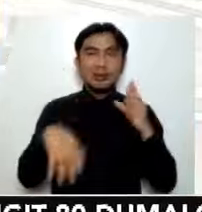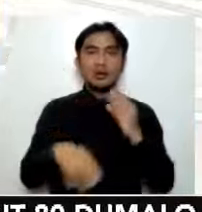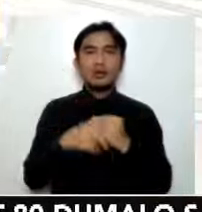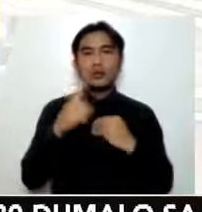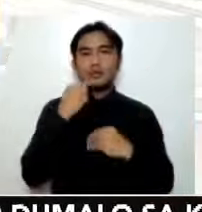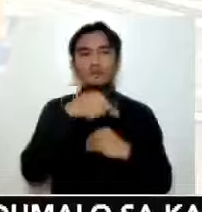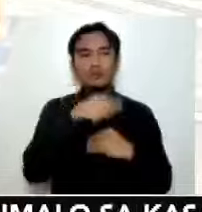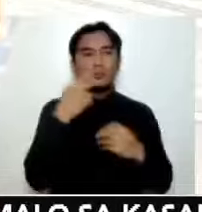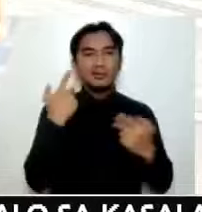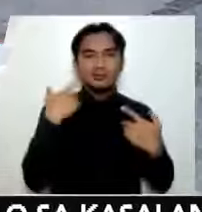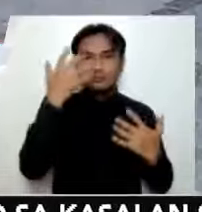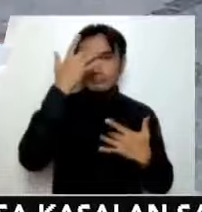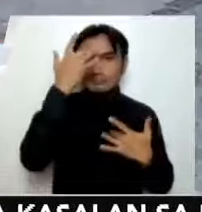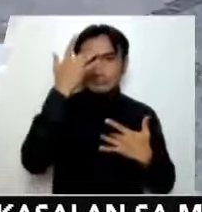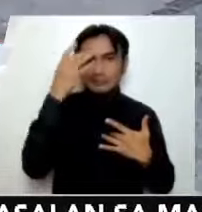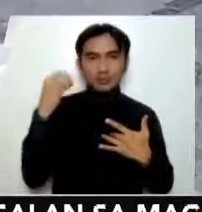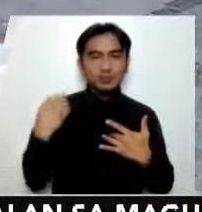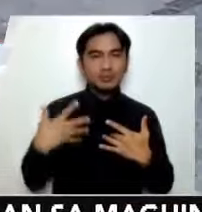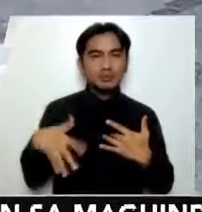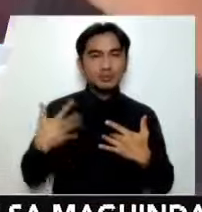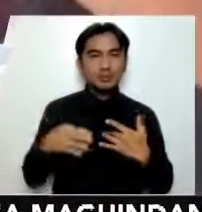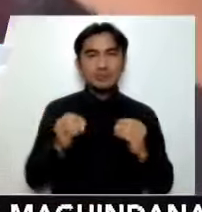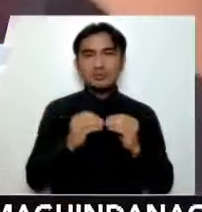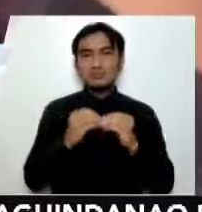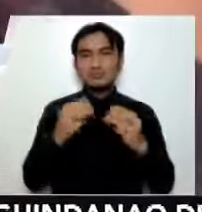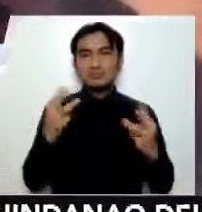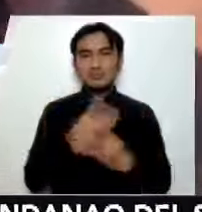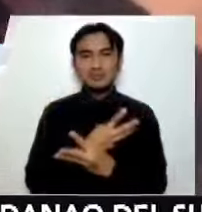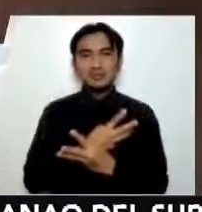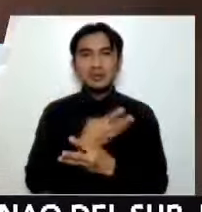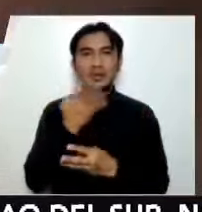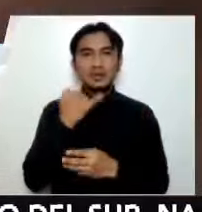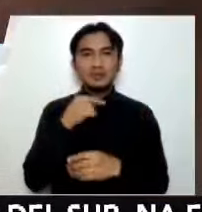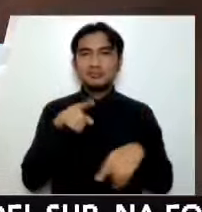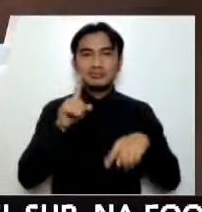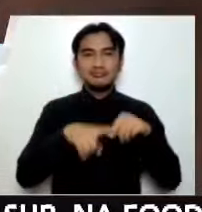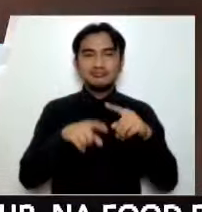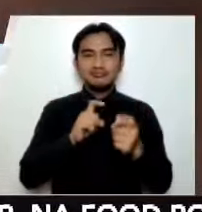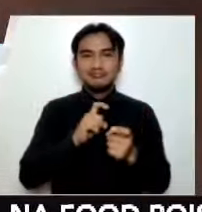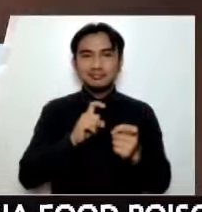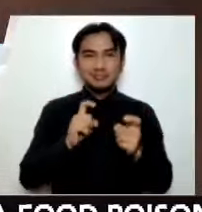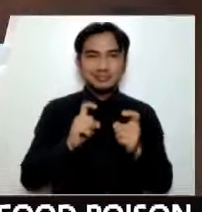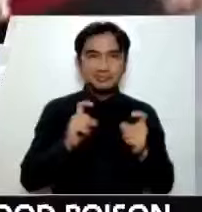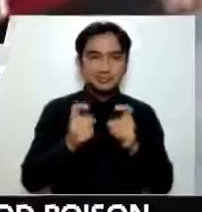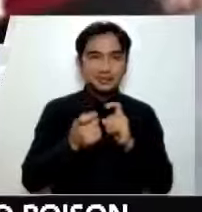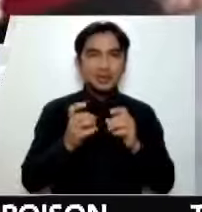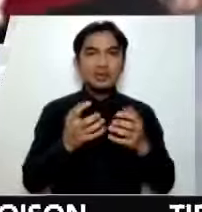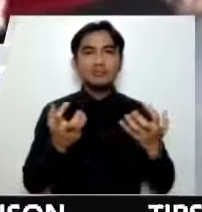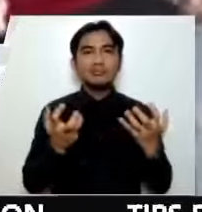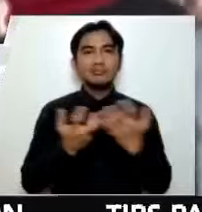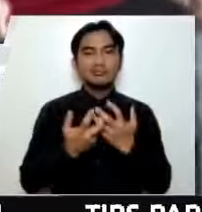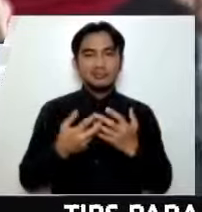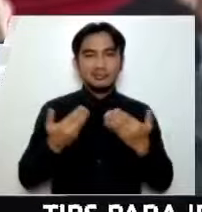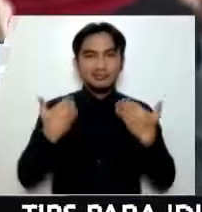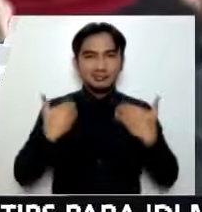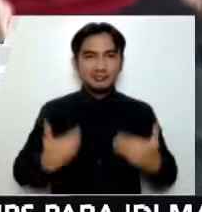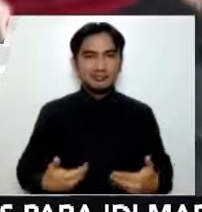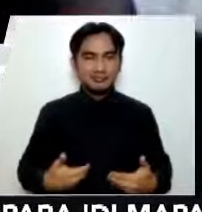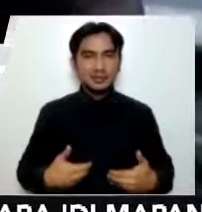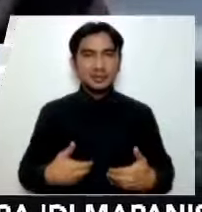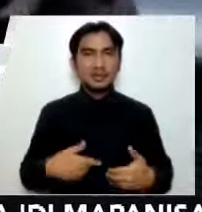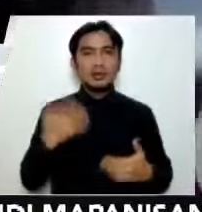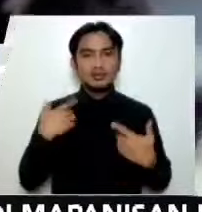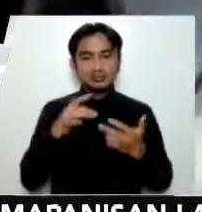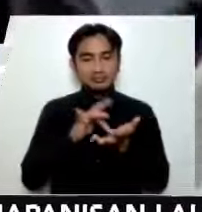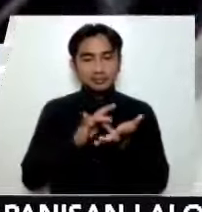condition Hindi raw kasi sila agad nakakasabay sa pagbabago ng temperatura pos posible ring may iniinom silang gamot na magpapalala sa